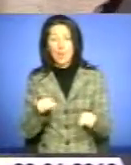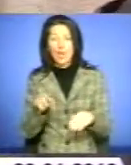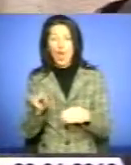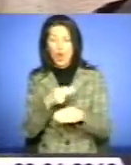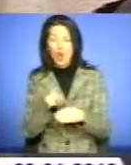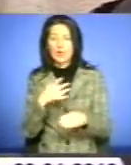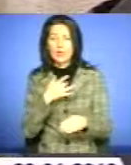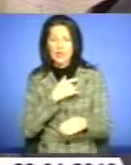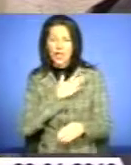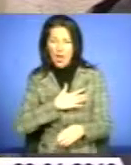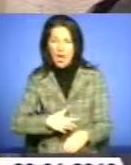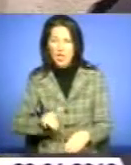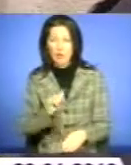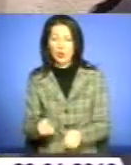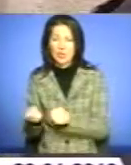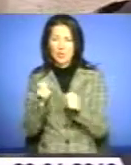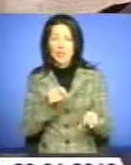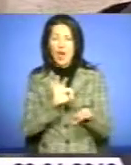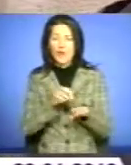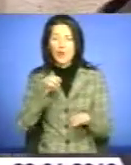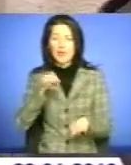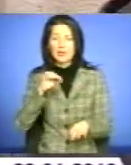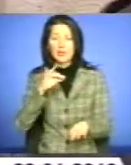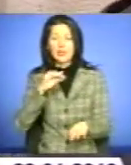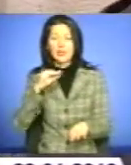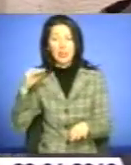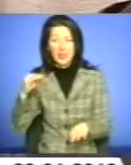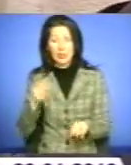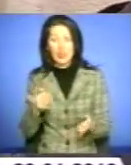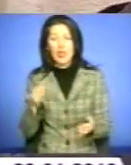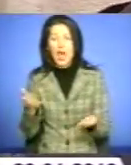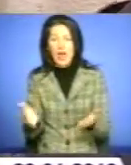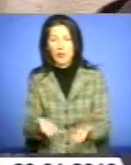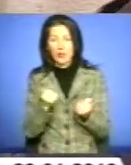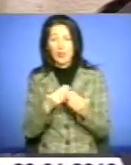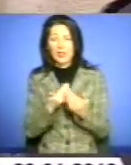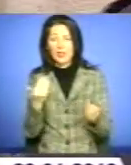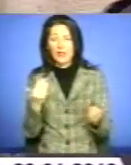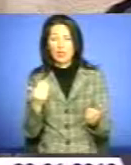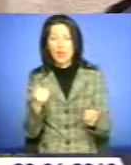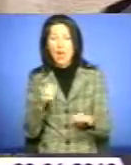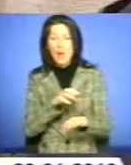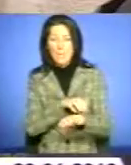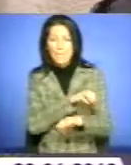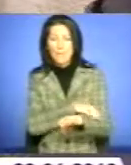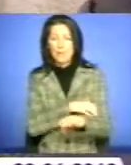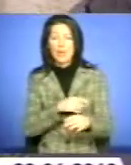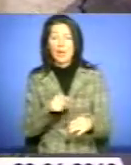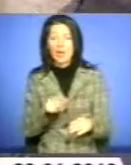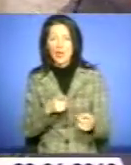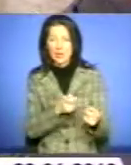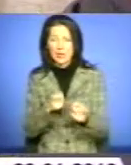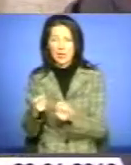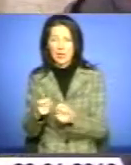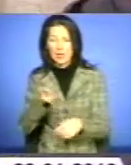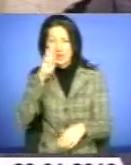куди звозили хворих на тиф, де, власне, рятувалися від більшовицької різанини масакри державні службовці, як, до